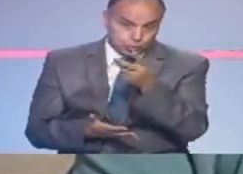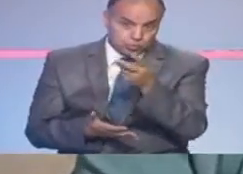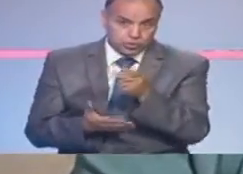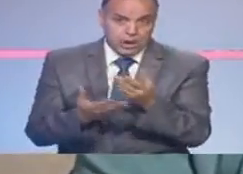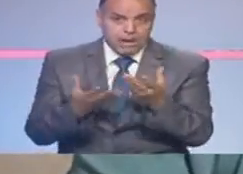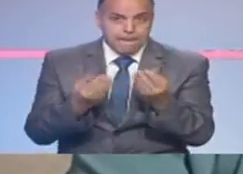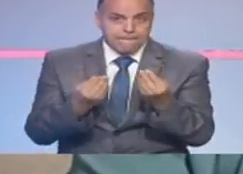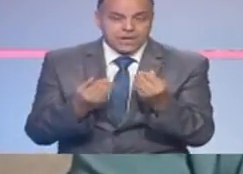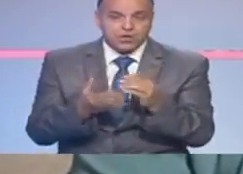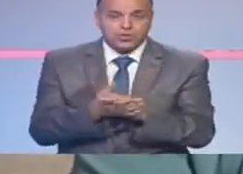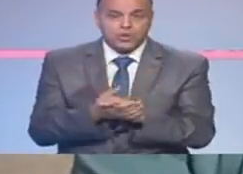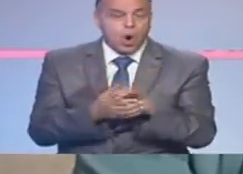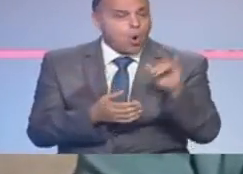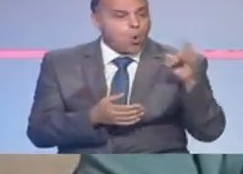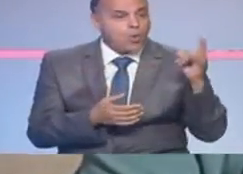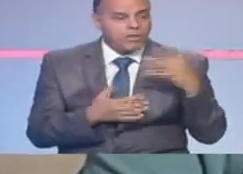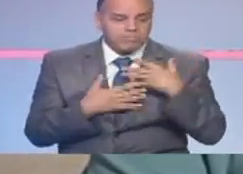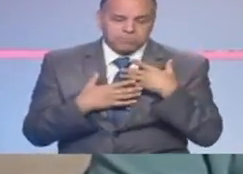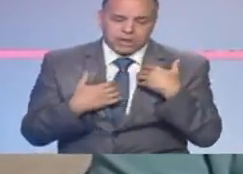بامكانه